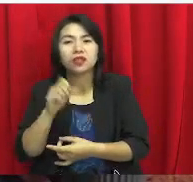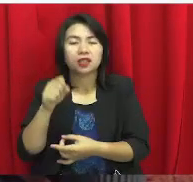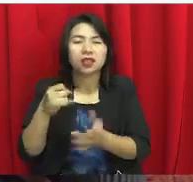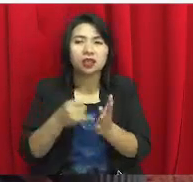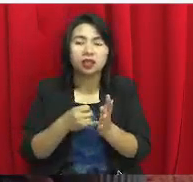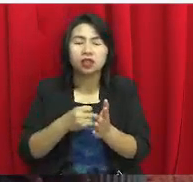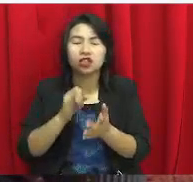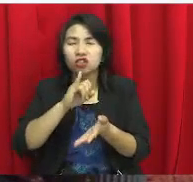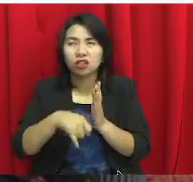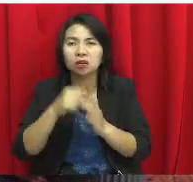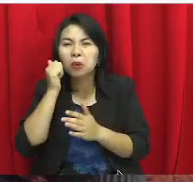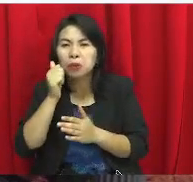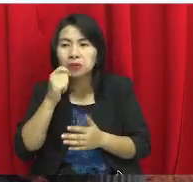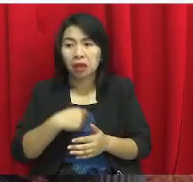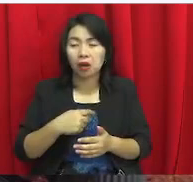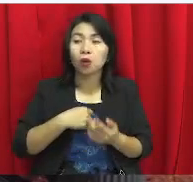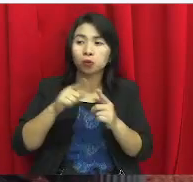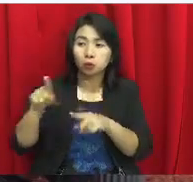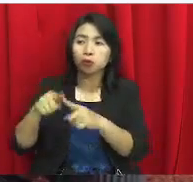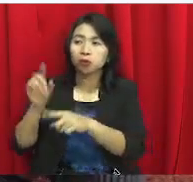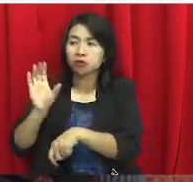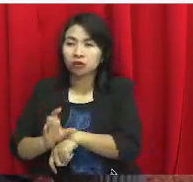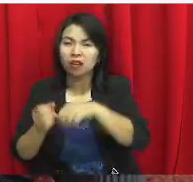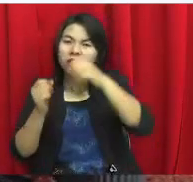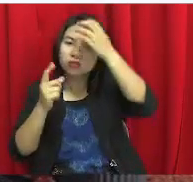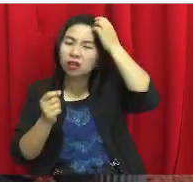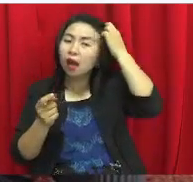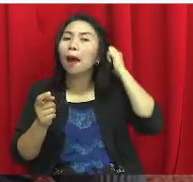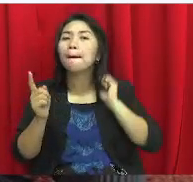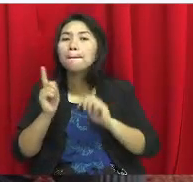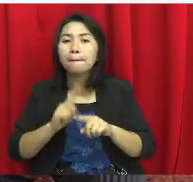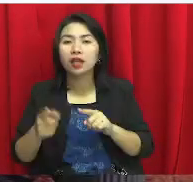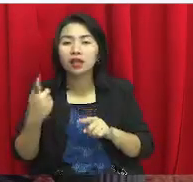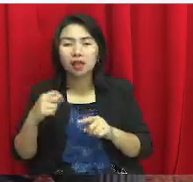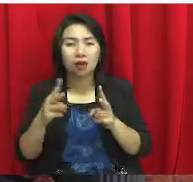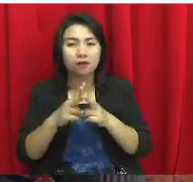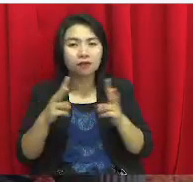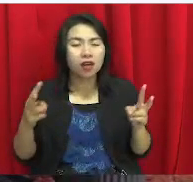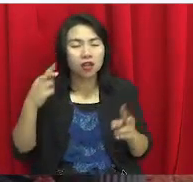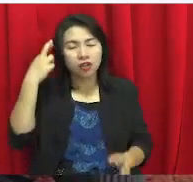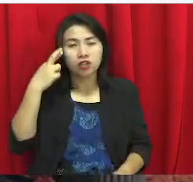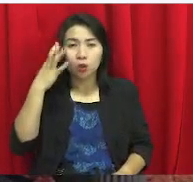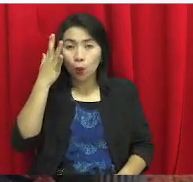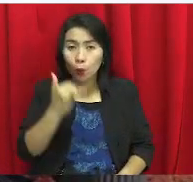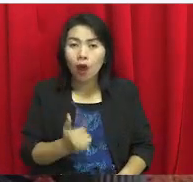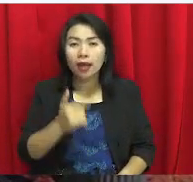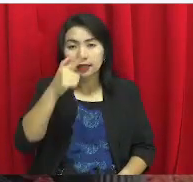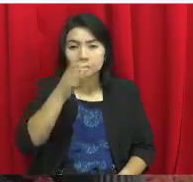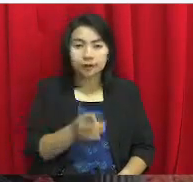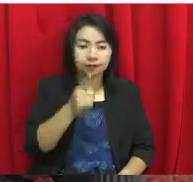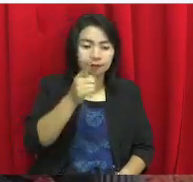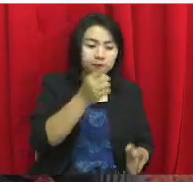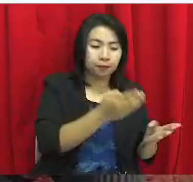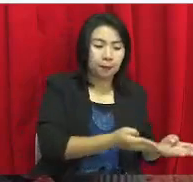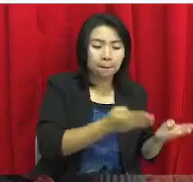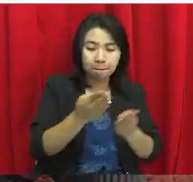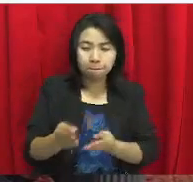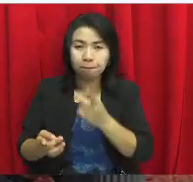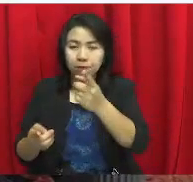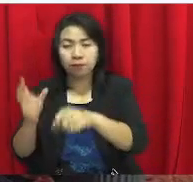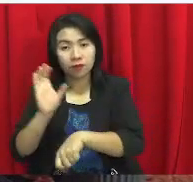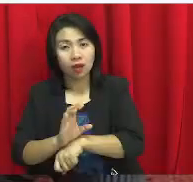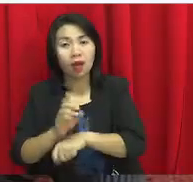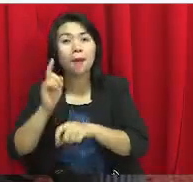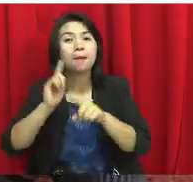na lang ang pagpunta sa simbahan. Pero yung design ng Diyos na pagpunta mo sa simbahan, dapat kang